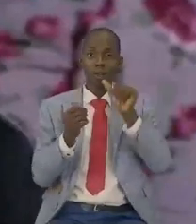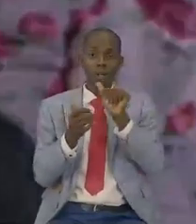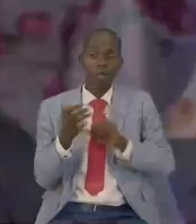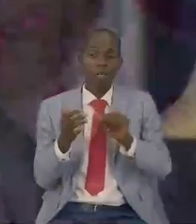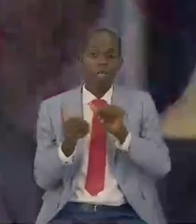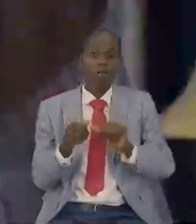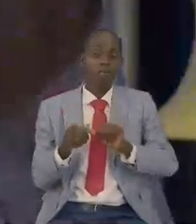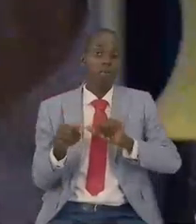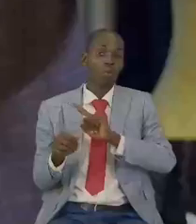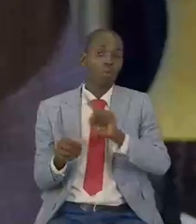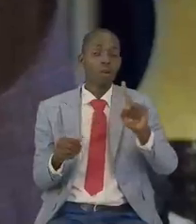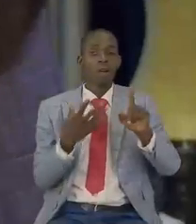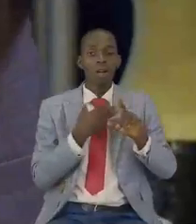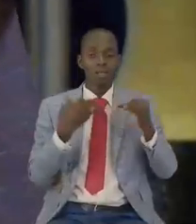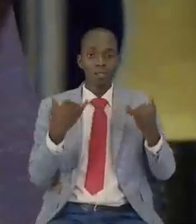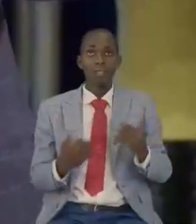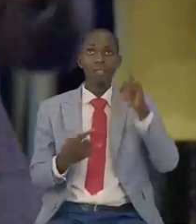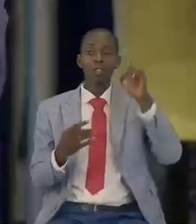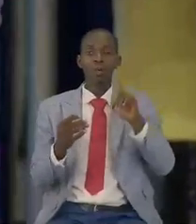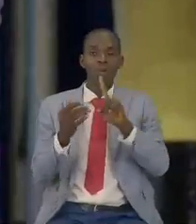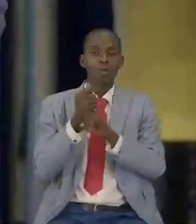et tient ta main.